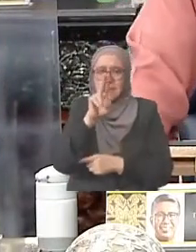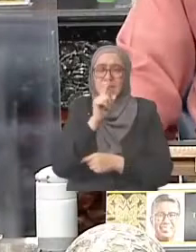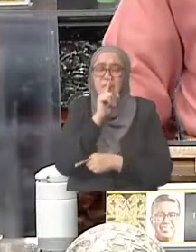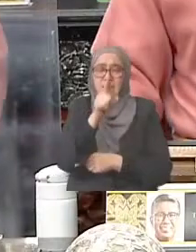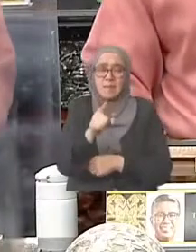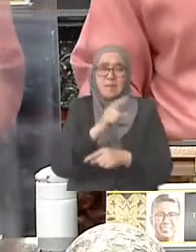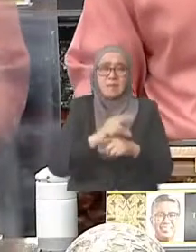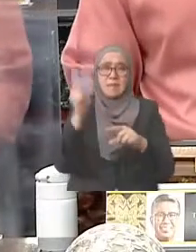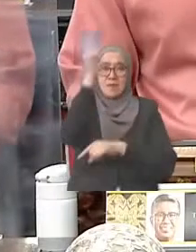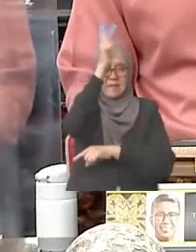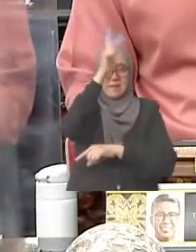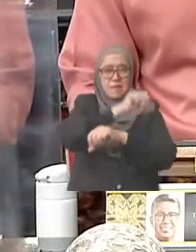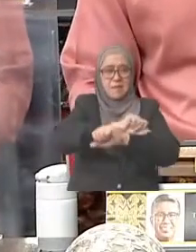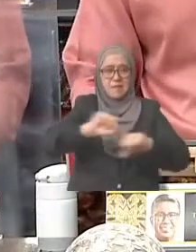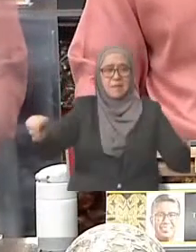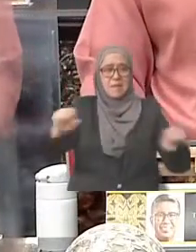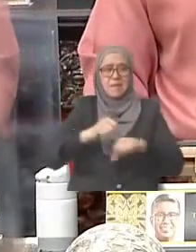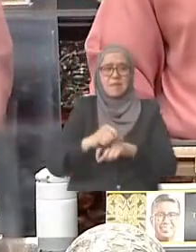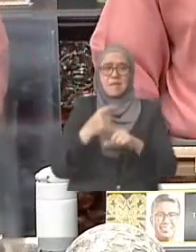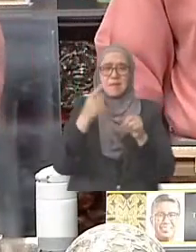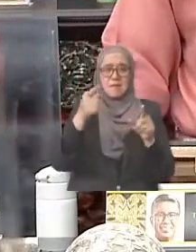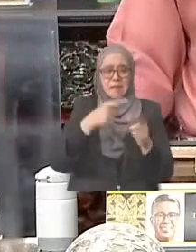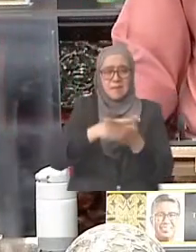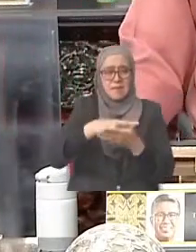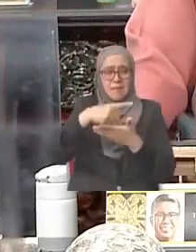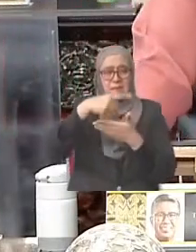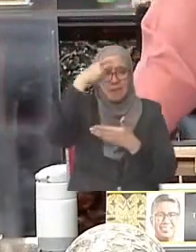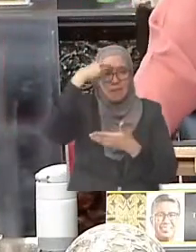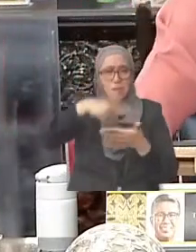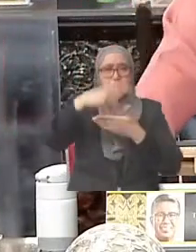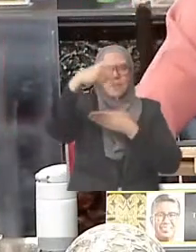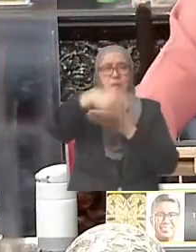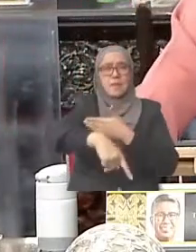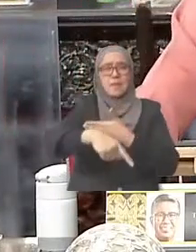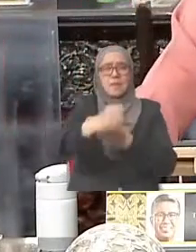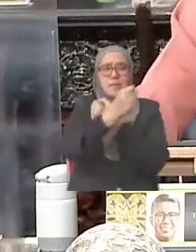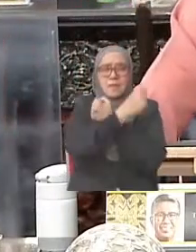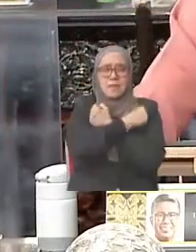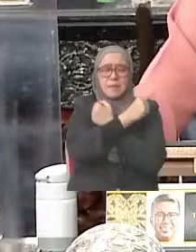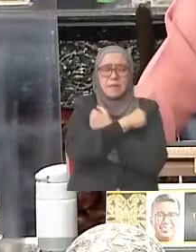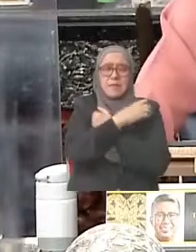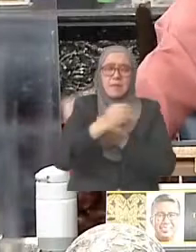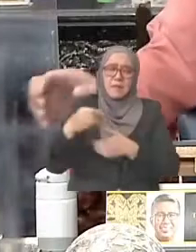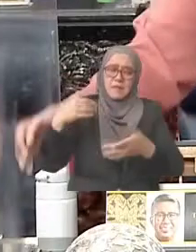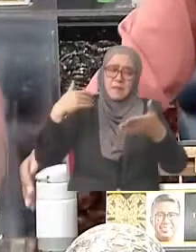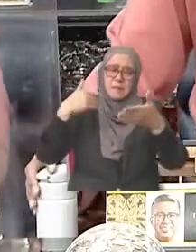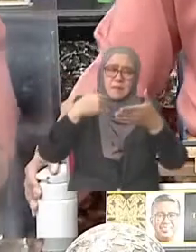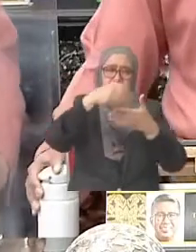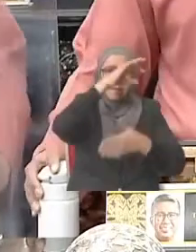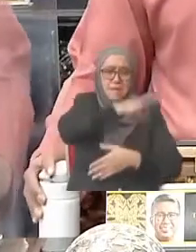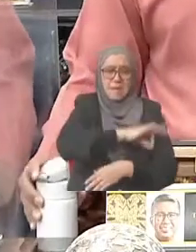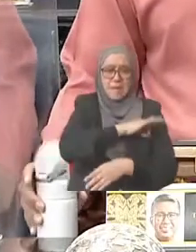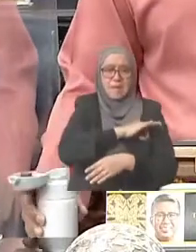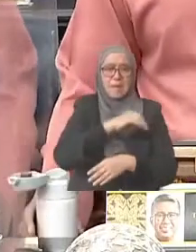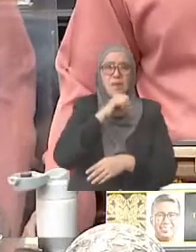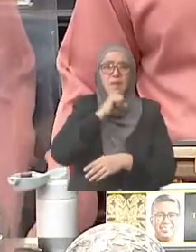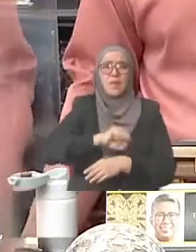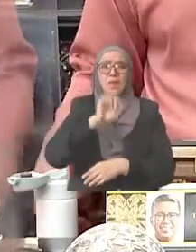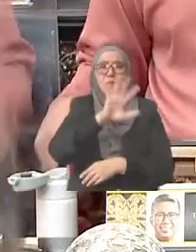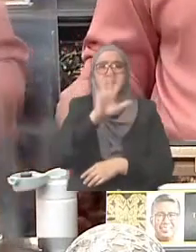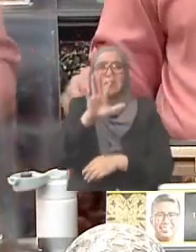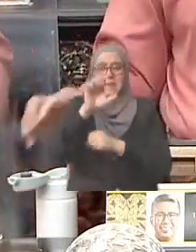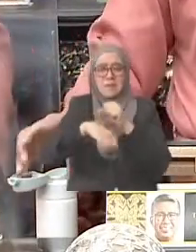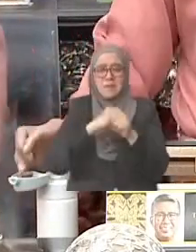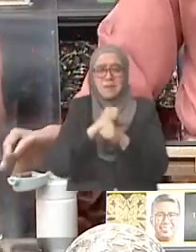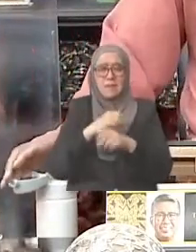program kasih Suri keluarga militer khusus untuk manfaat mereka hingga Ungu 55 tahun Hai pada tahun ini